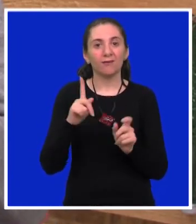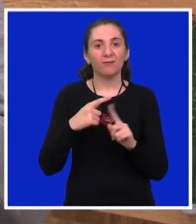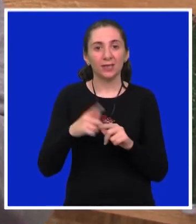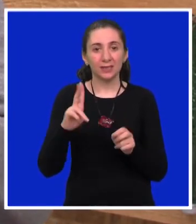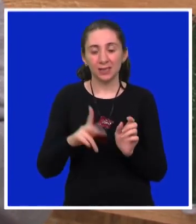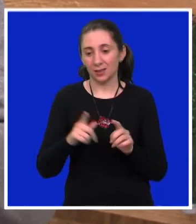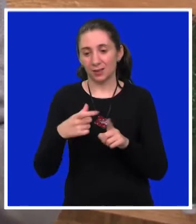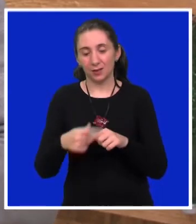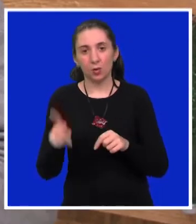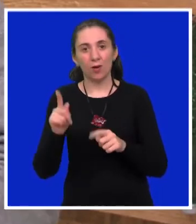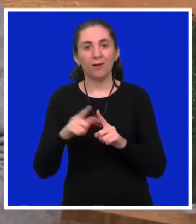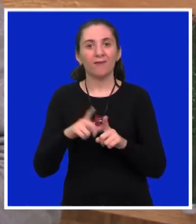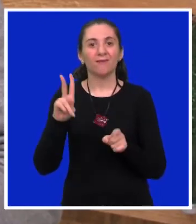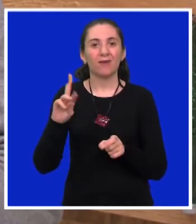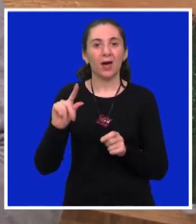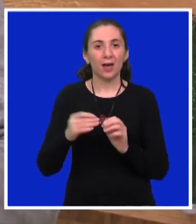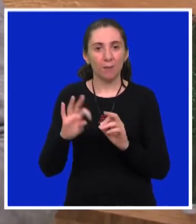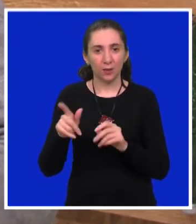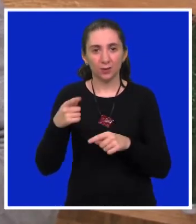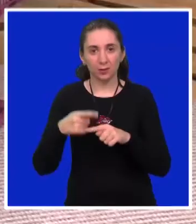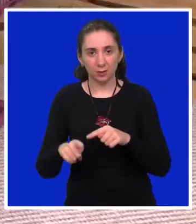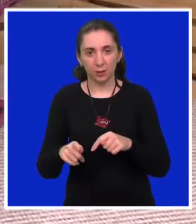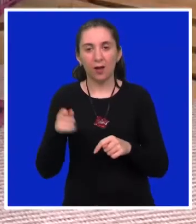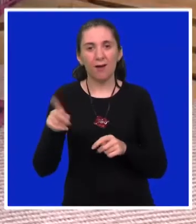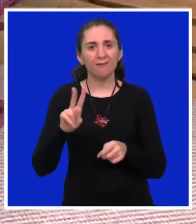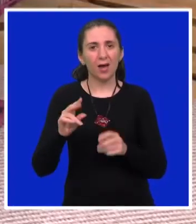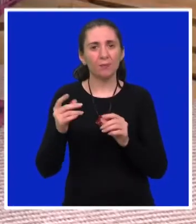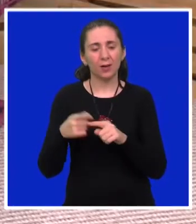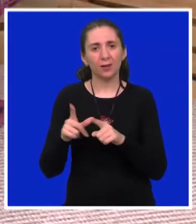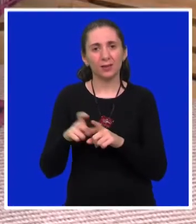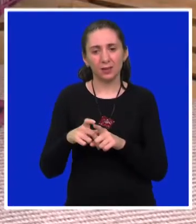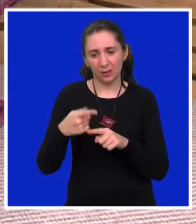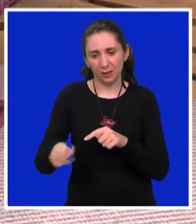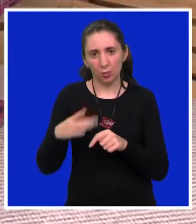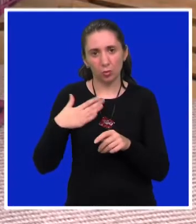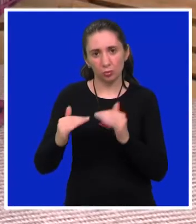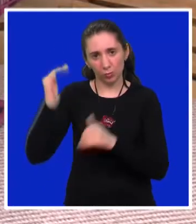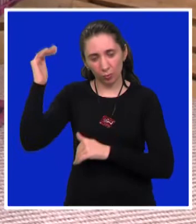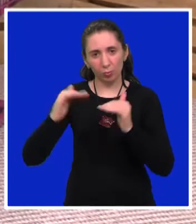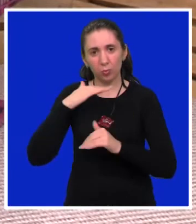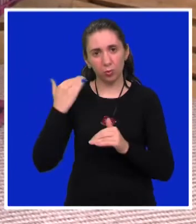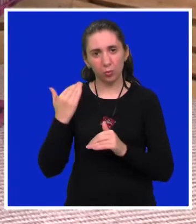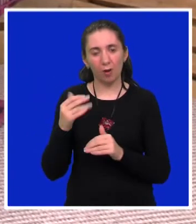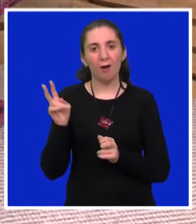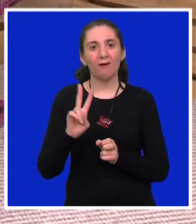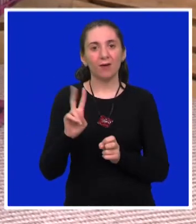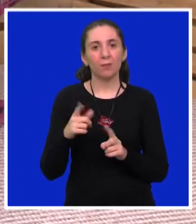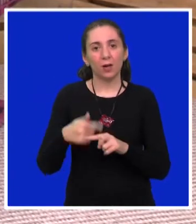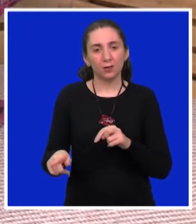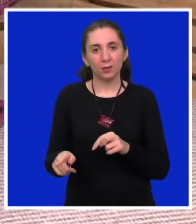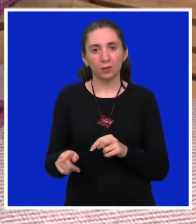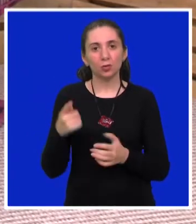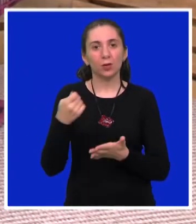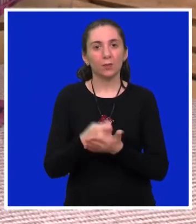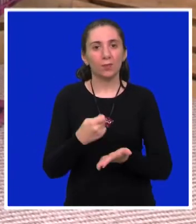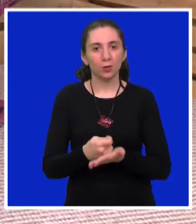dio, varijabilni dio. Hoće li to biti značajno, taj varijabilni dio, ili je to... Pa varijabilni dio, znači varijabilni